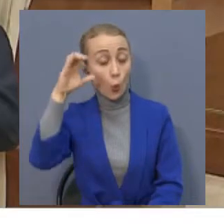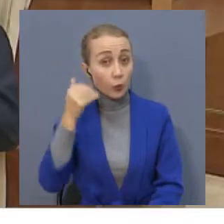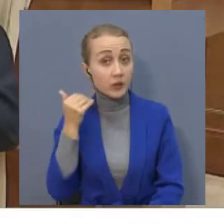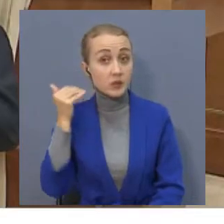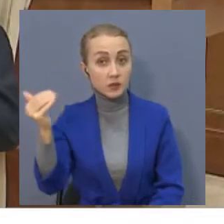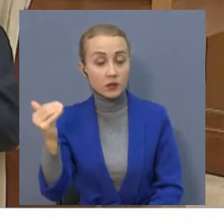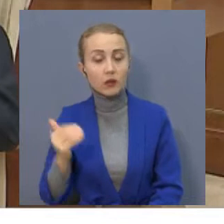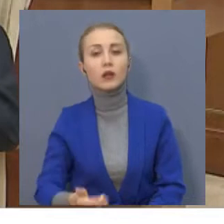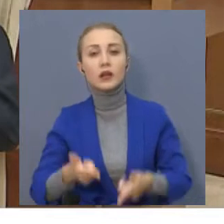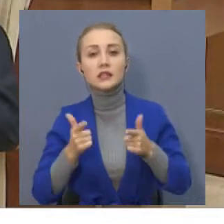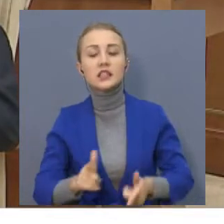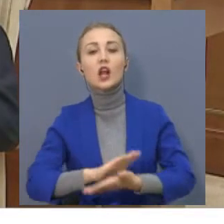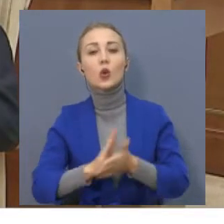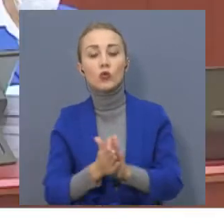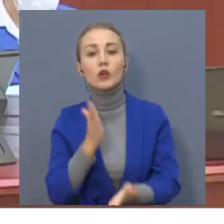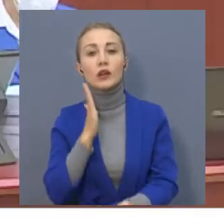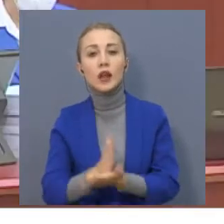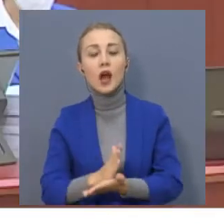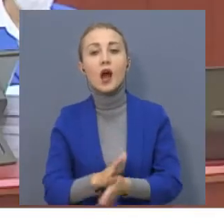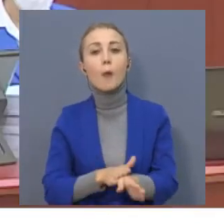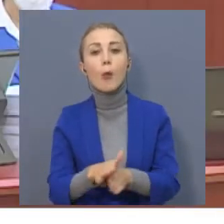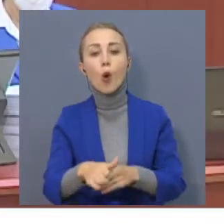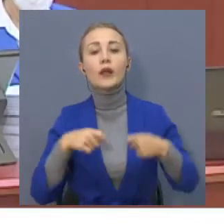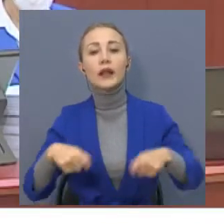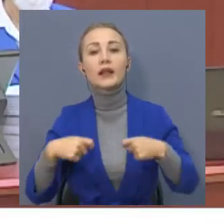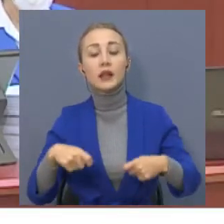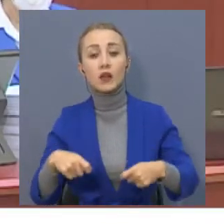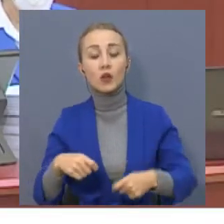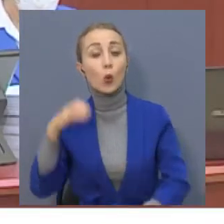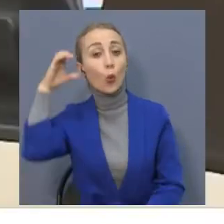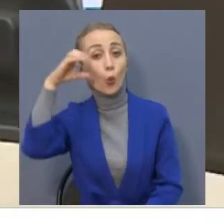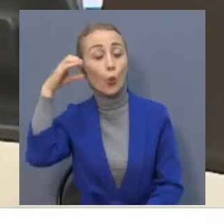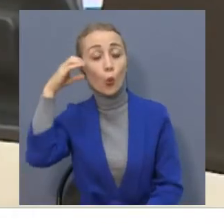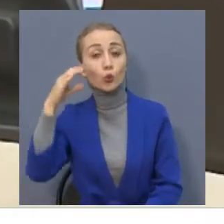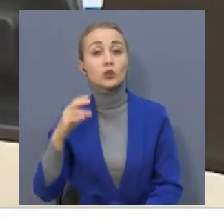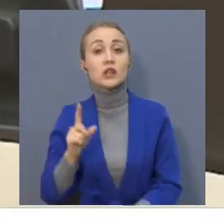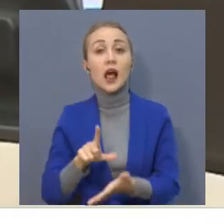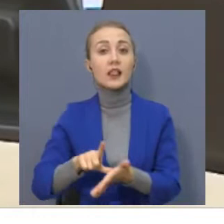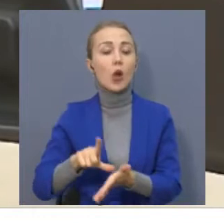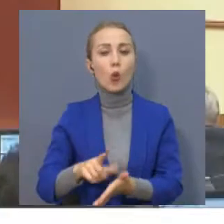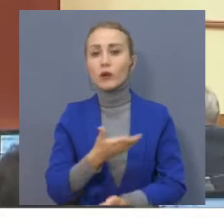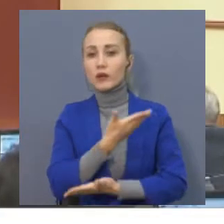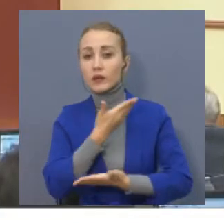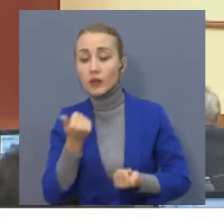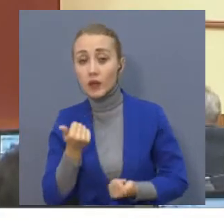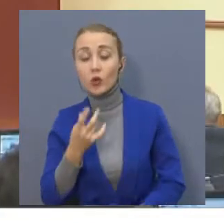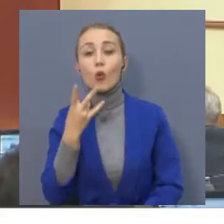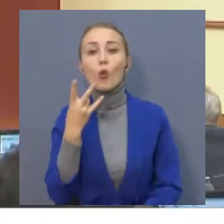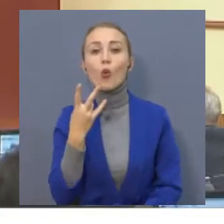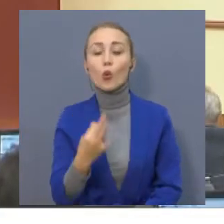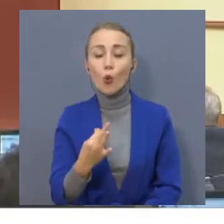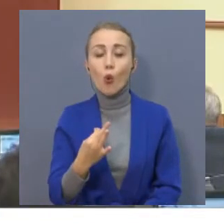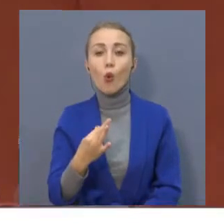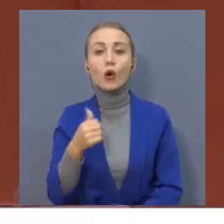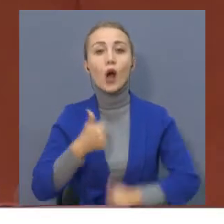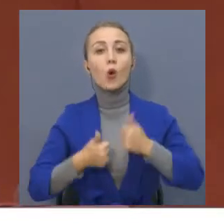жоқ. Ал Өзбекстанның бізге жіберген тауарларына салық мүлде салынбайды. Осылайша қазақстандық тауар өндірушілердің бәсекеге қабілеттілігі